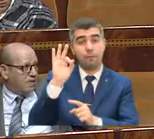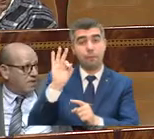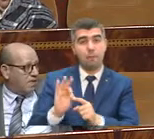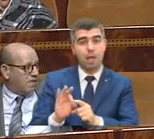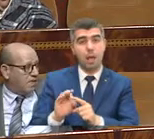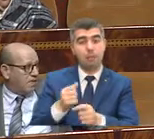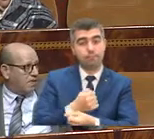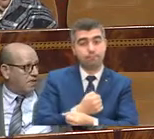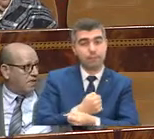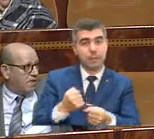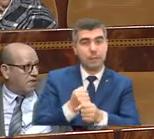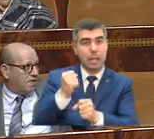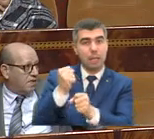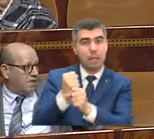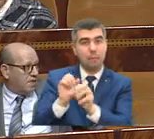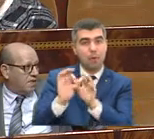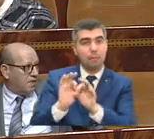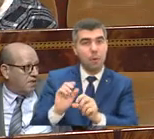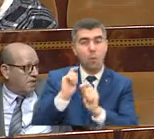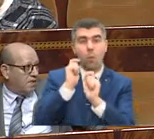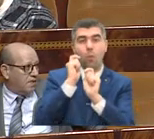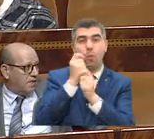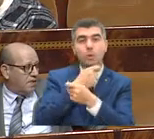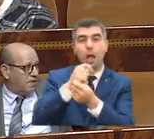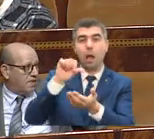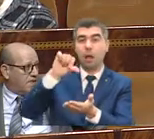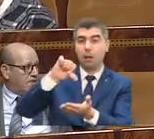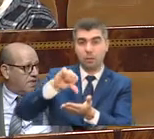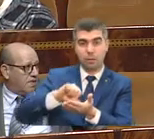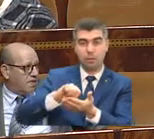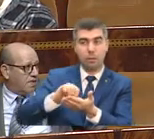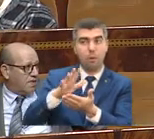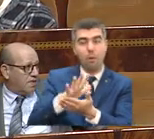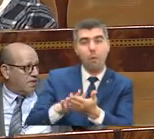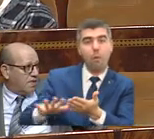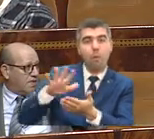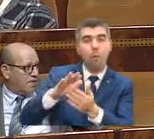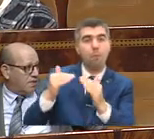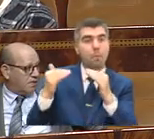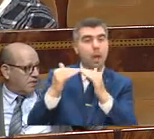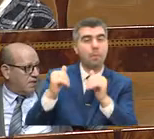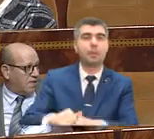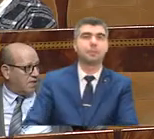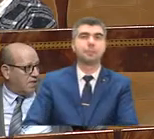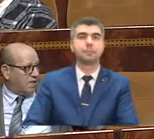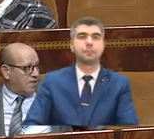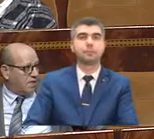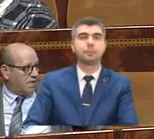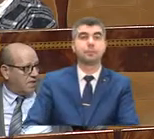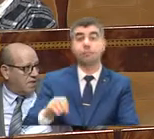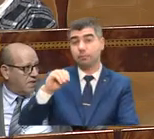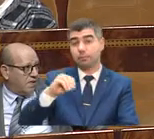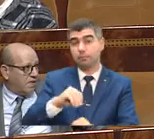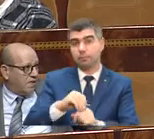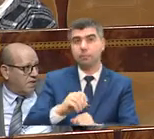البطاله في مدينه وجده بالخصوص وكل المنطقه الشرقيه، وانه مثل هذه